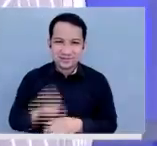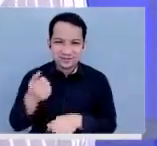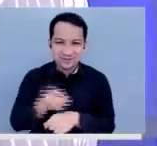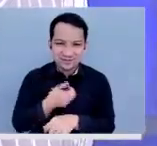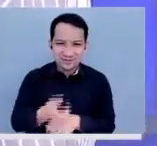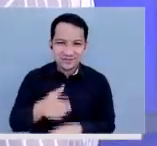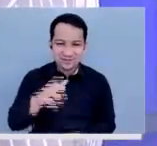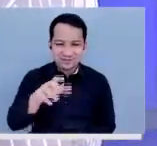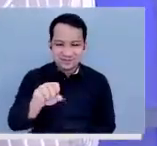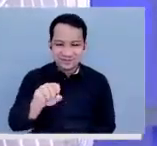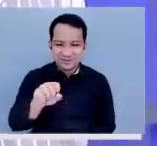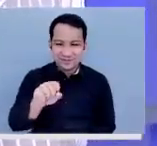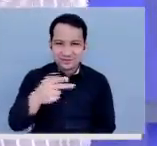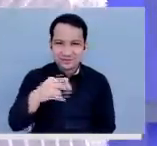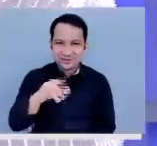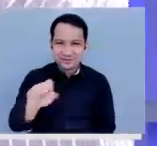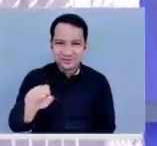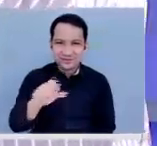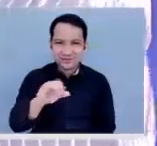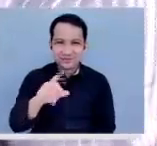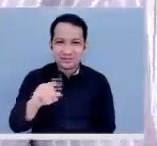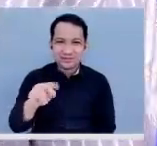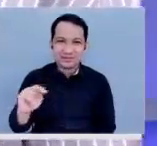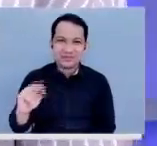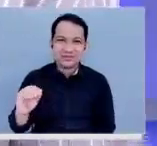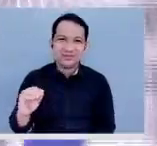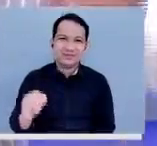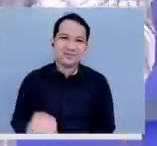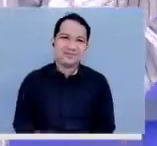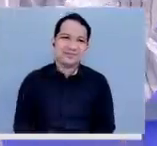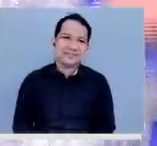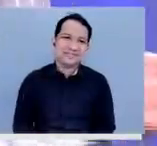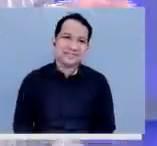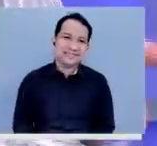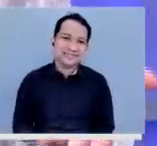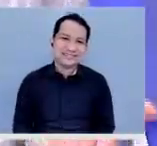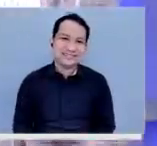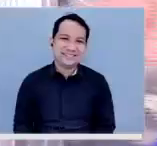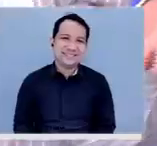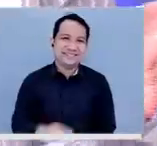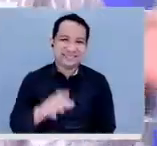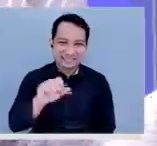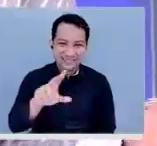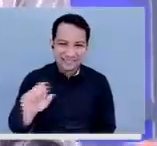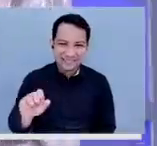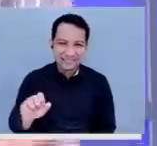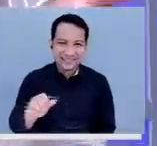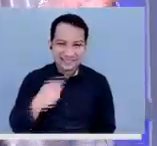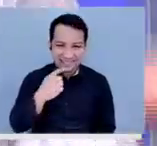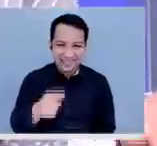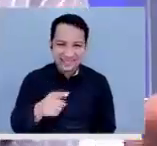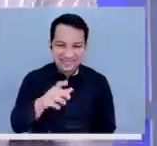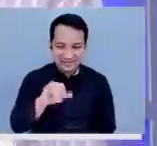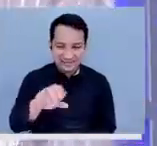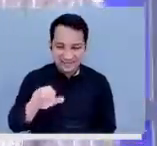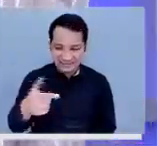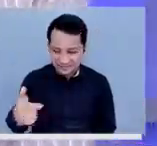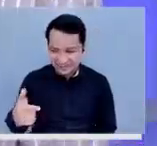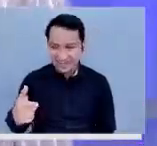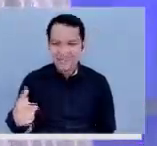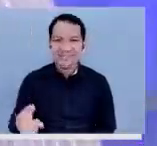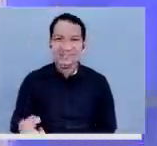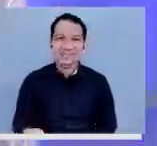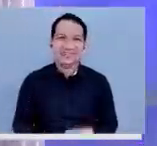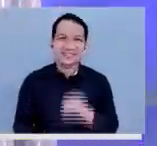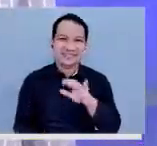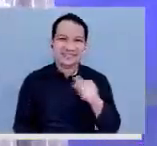nisa, sushi no? Sushi. Sushi na. Sushi na. How about sushi na sisig? Sushi ko. Sushi